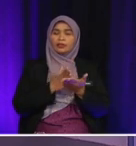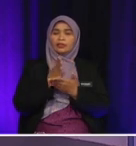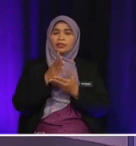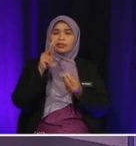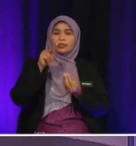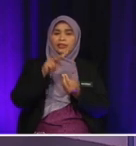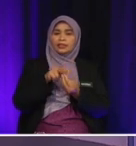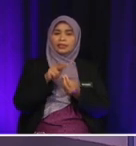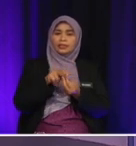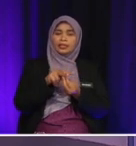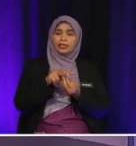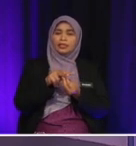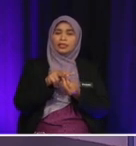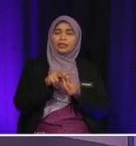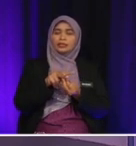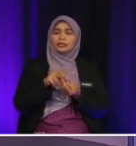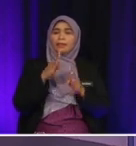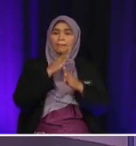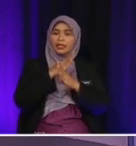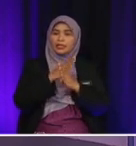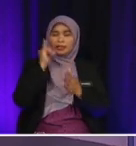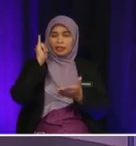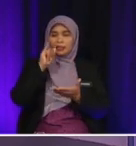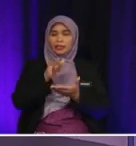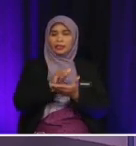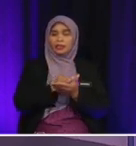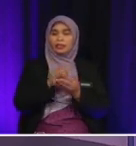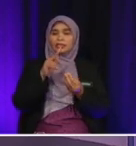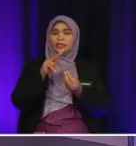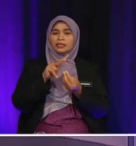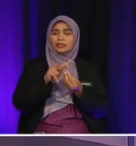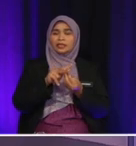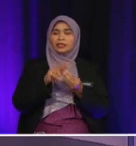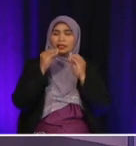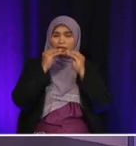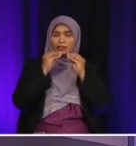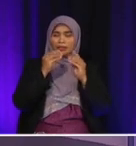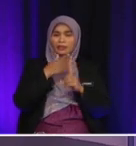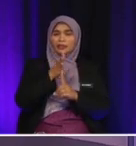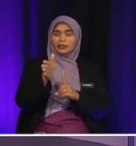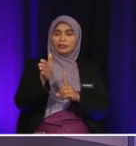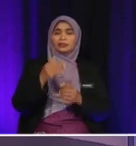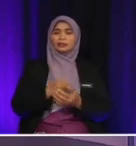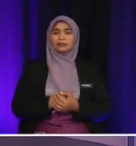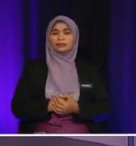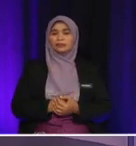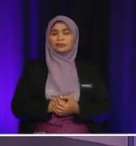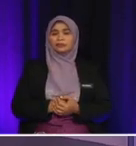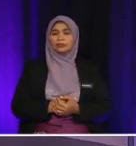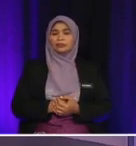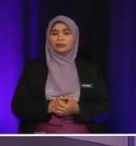kesan kesan batal Iman kesan ajaran sesat Ya okey